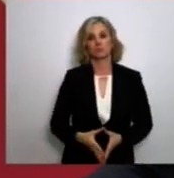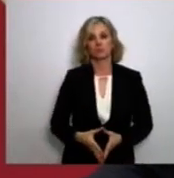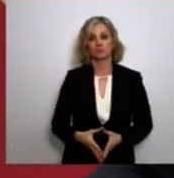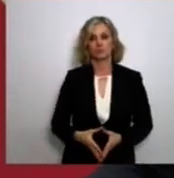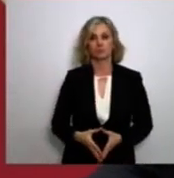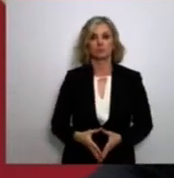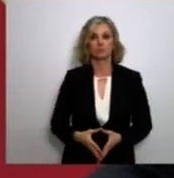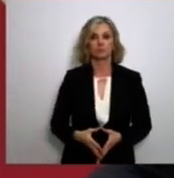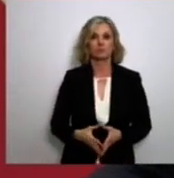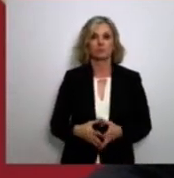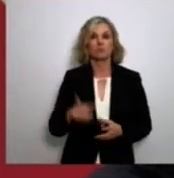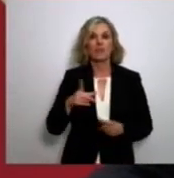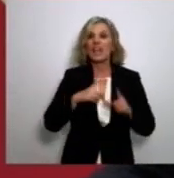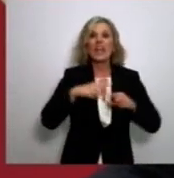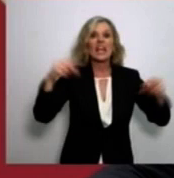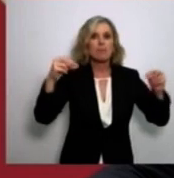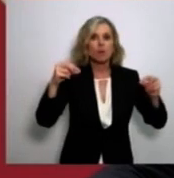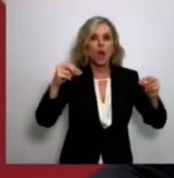Είναι οι αγνοούμενοι της Κύπρου.